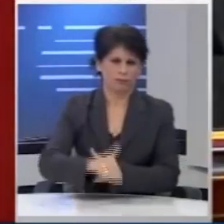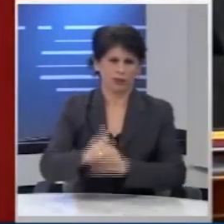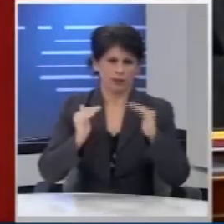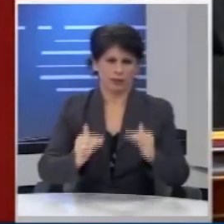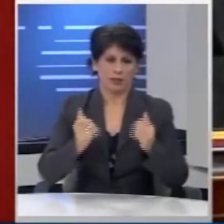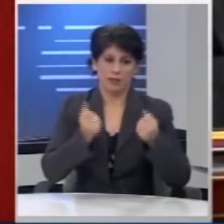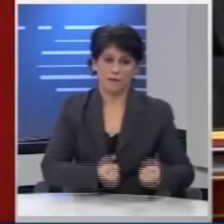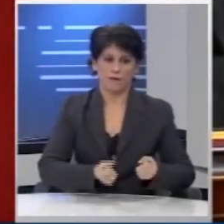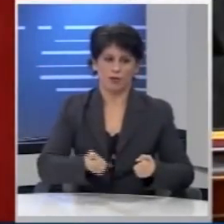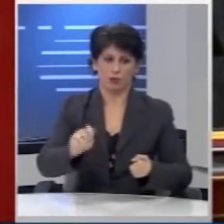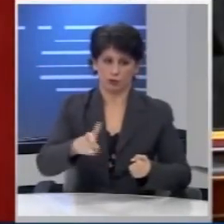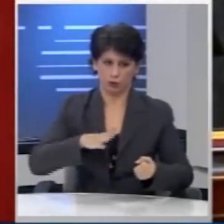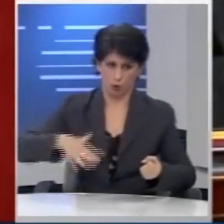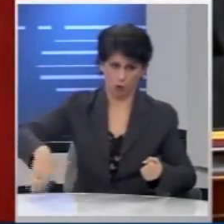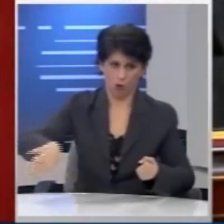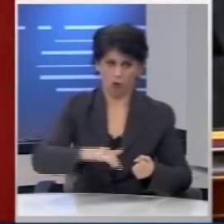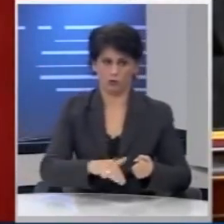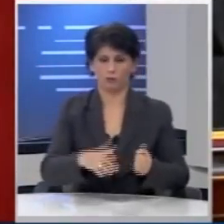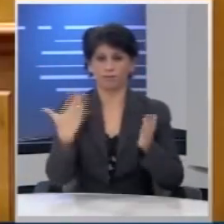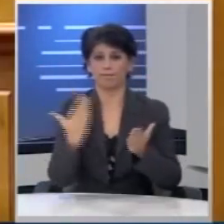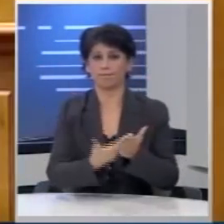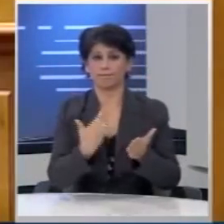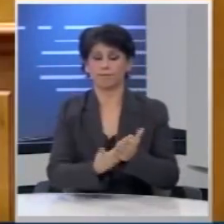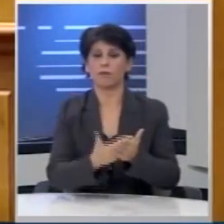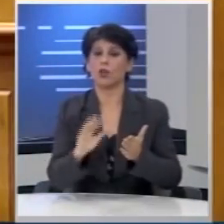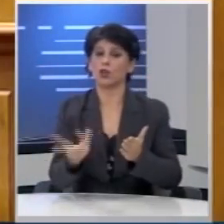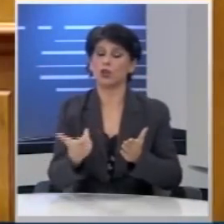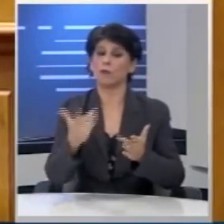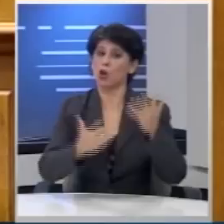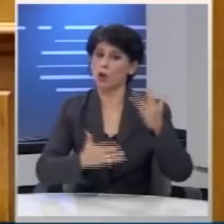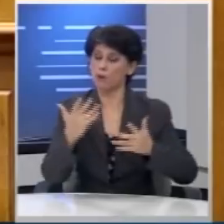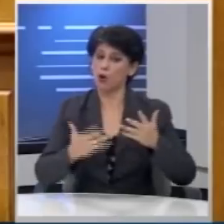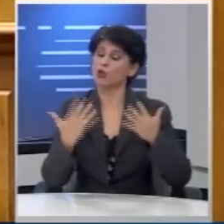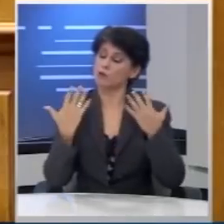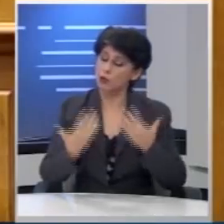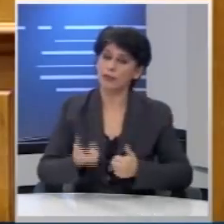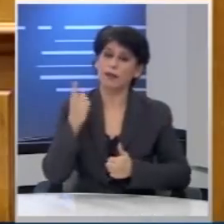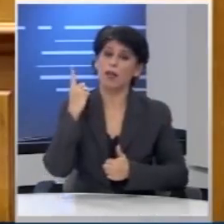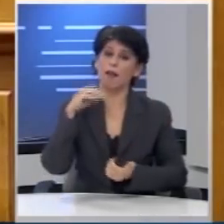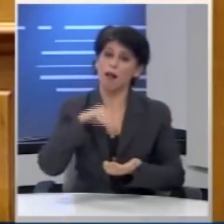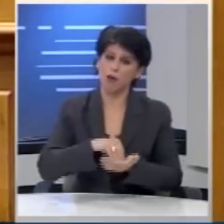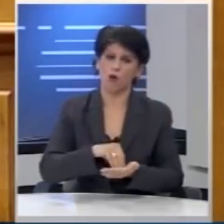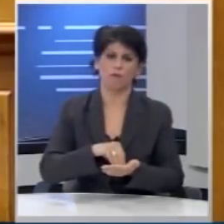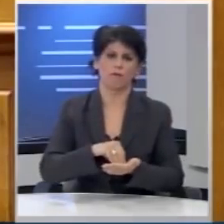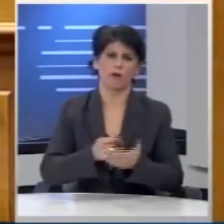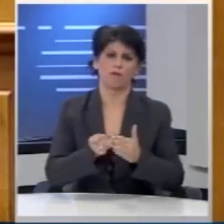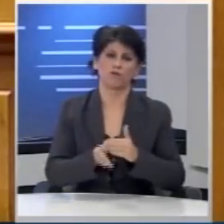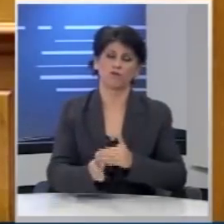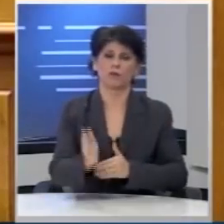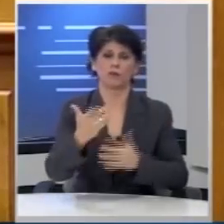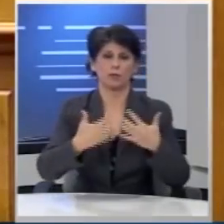κατάσταση σε βάρος των λαϊκών στρωμάτων, αποδεικνύει πως ο προϋπολογισμός αποτελεί ένα ακόμα